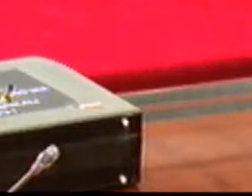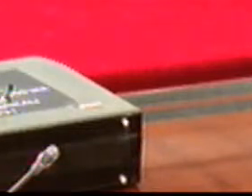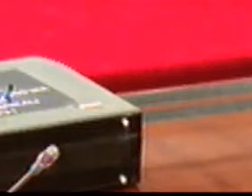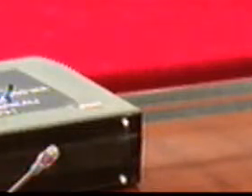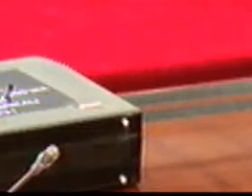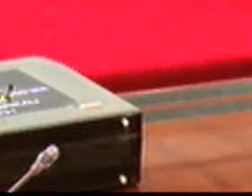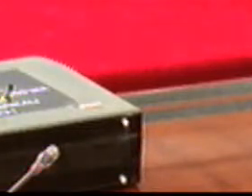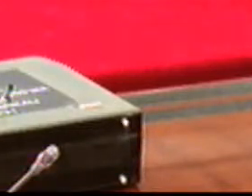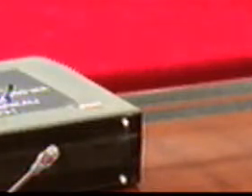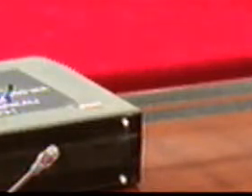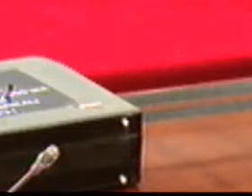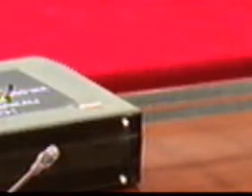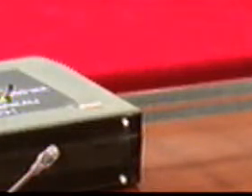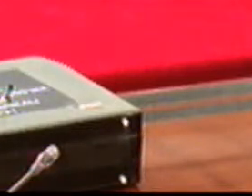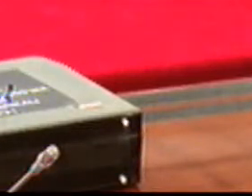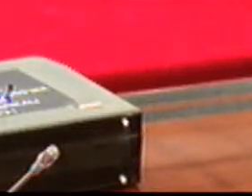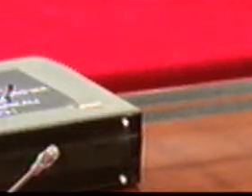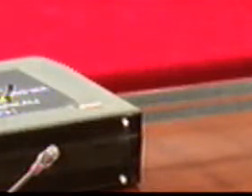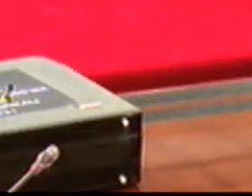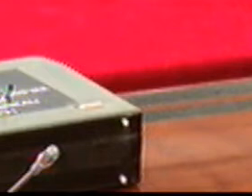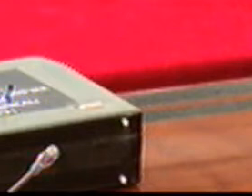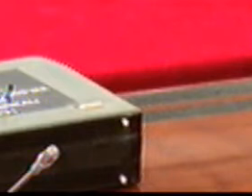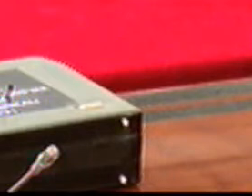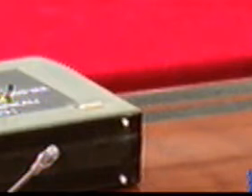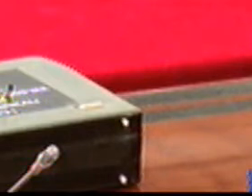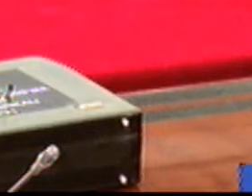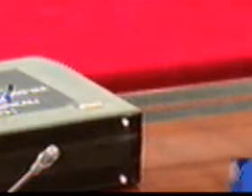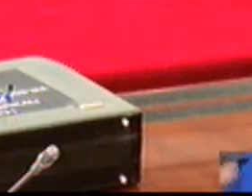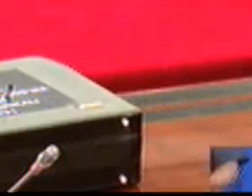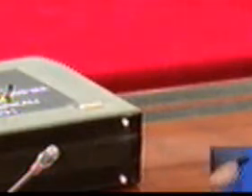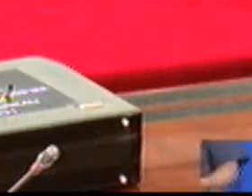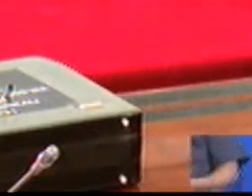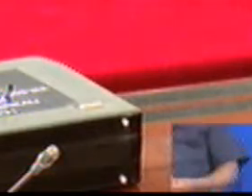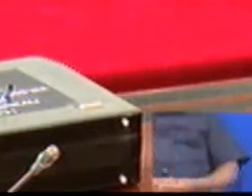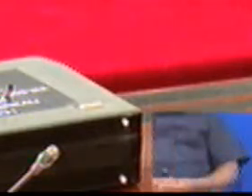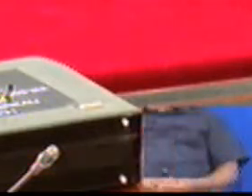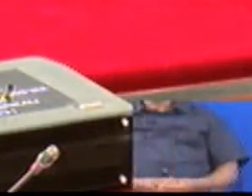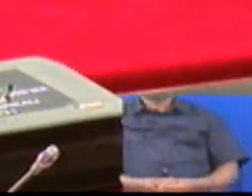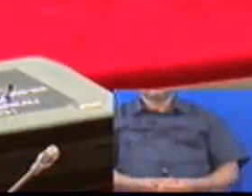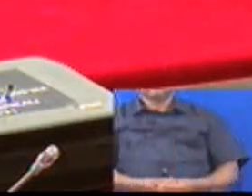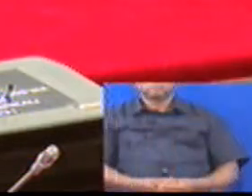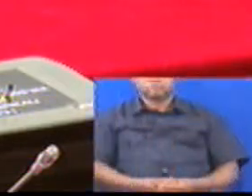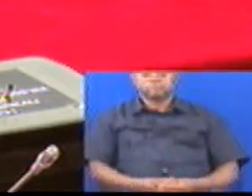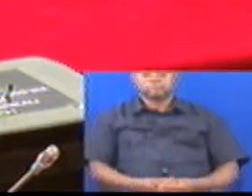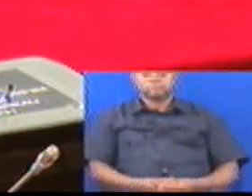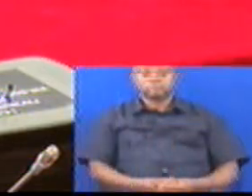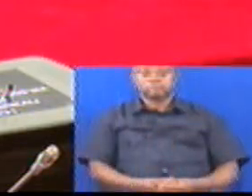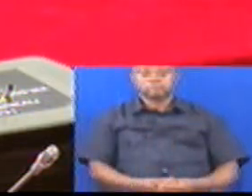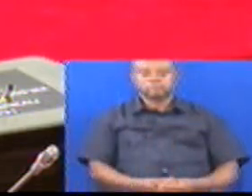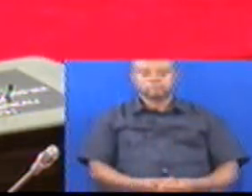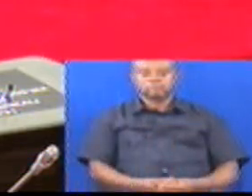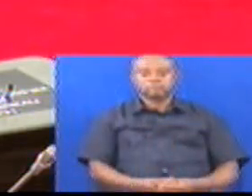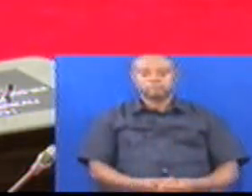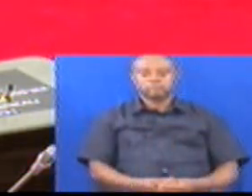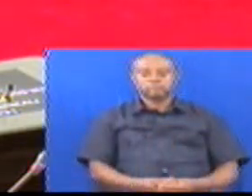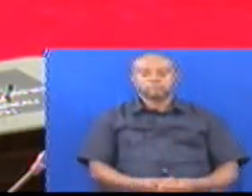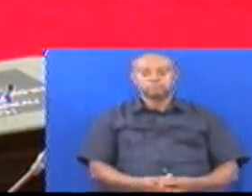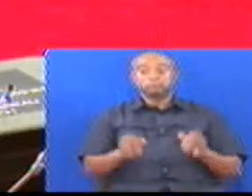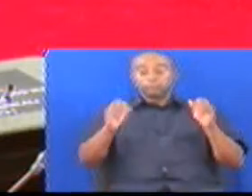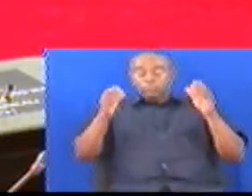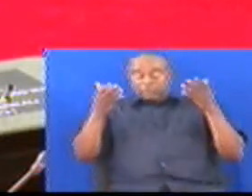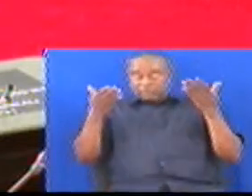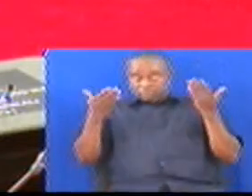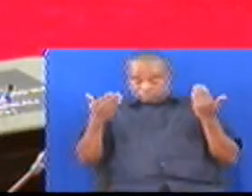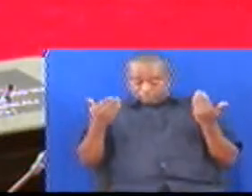2019-20 yalikuwa shilingi trilioni 33.11, ambapo shilingi trilioni 20.86